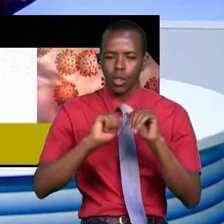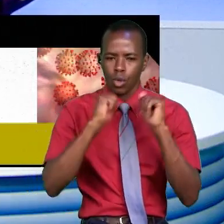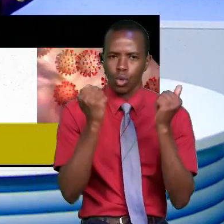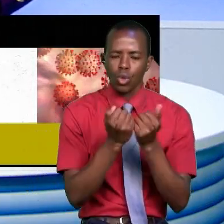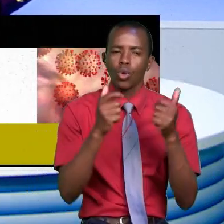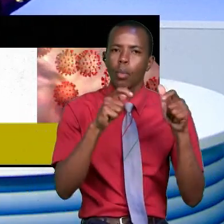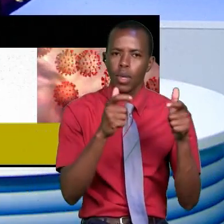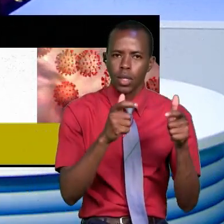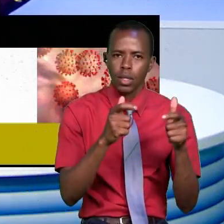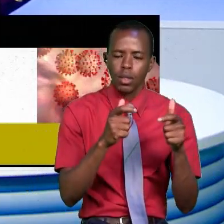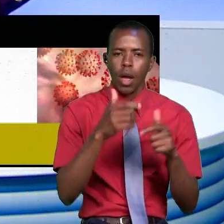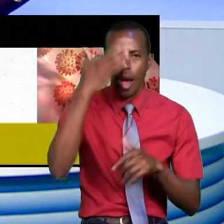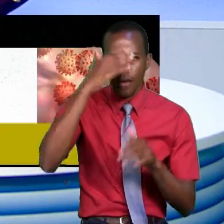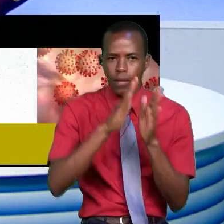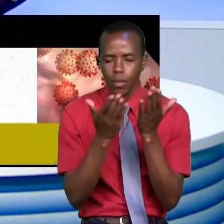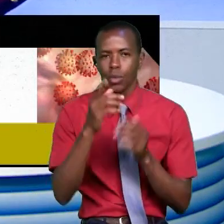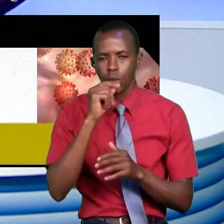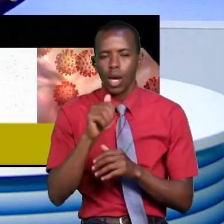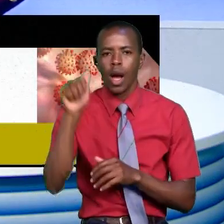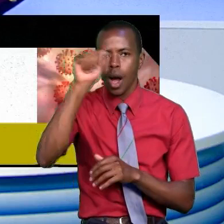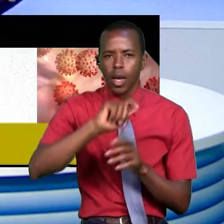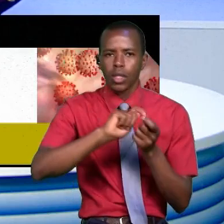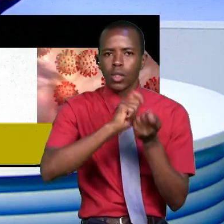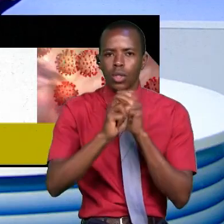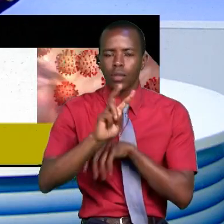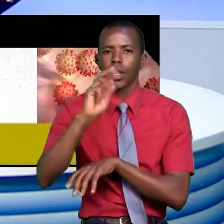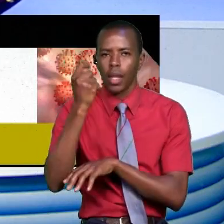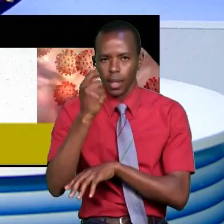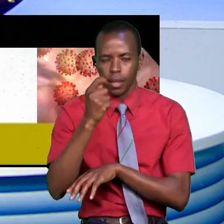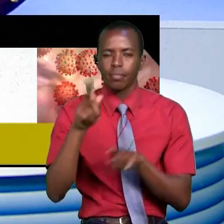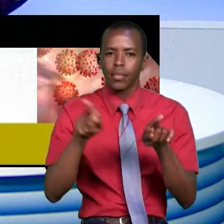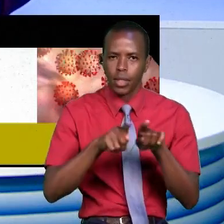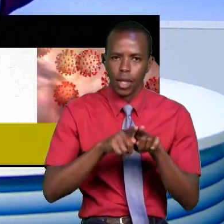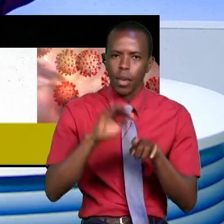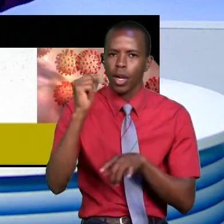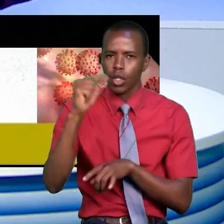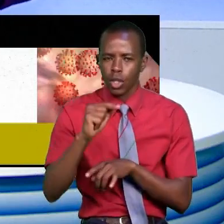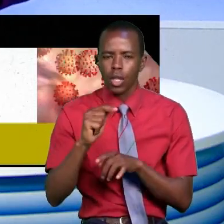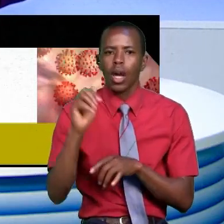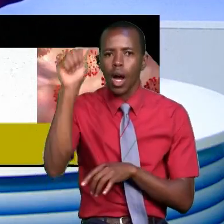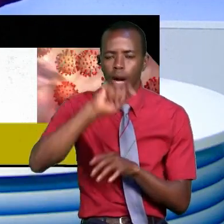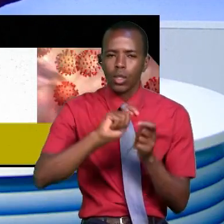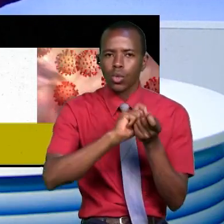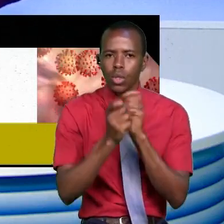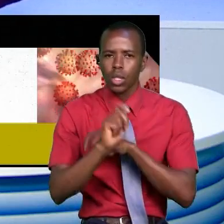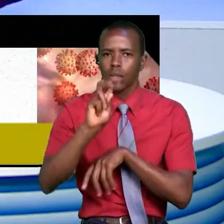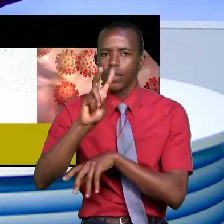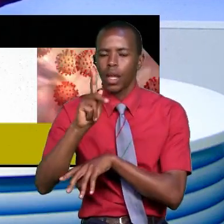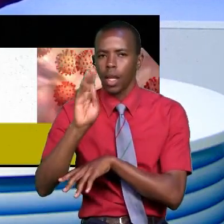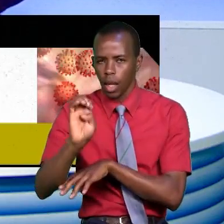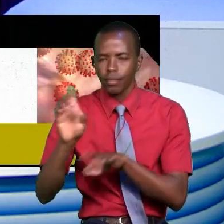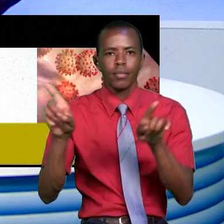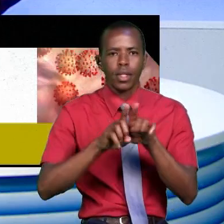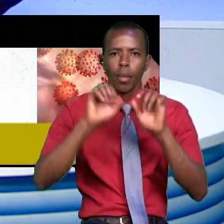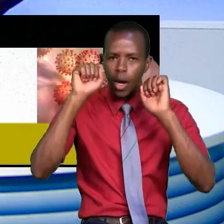yetu ya kijamii ikiwa ni Facebook na Twitter @SwitchTVKenya, vile vile mtandao wa Instagram @SwitchTVKE, na vile vile